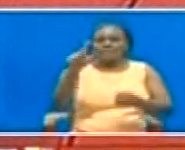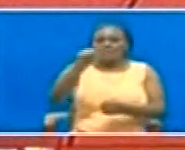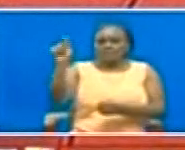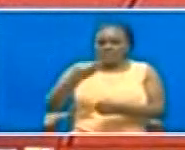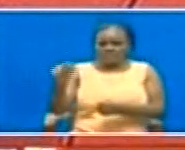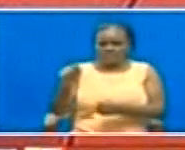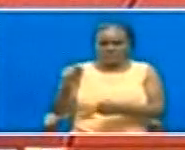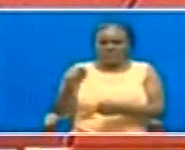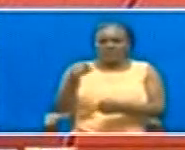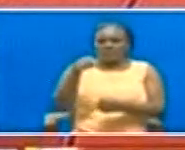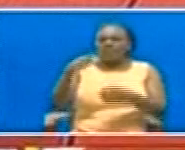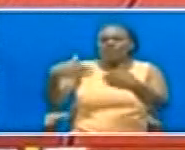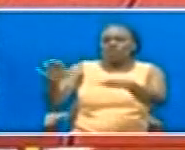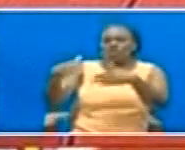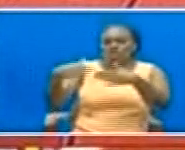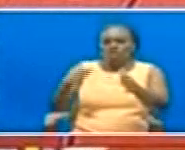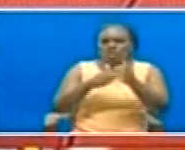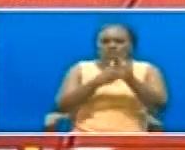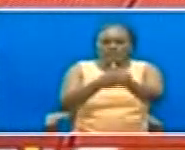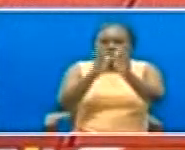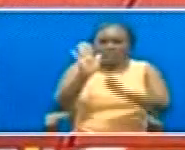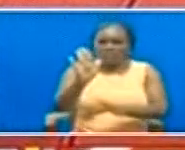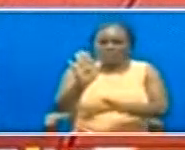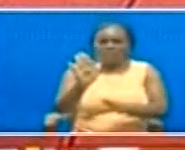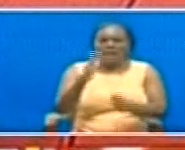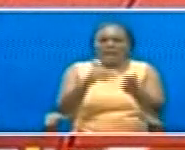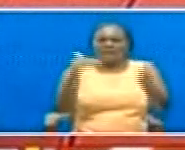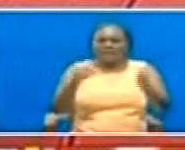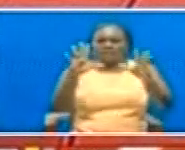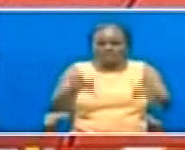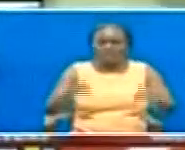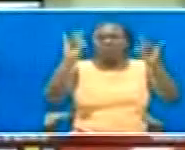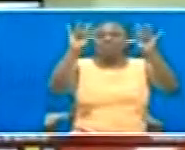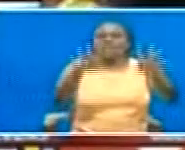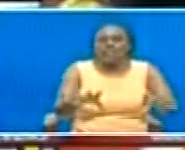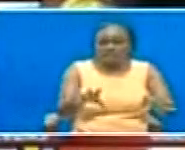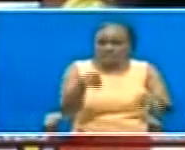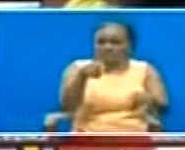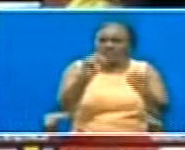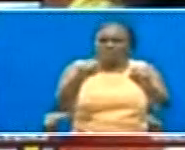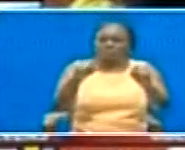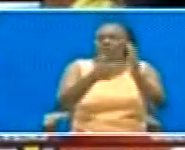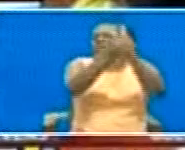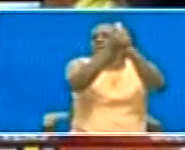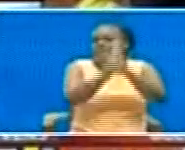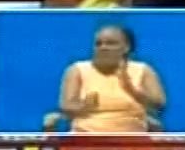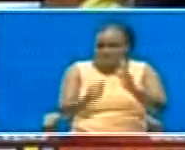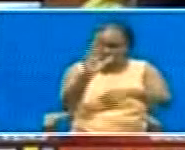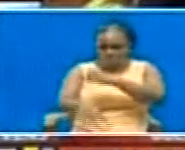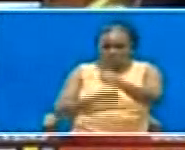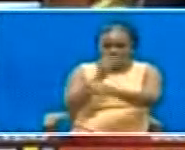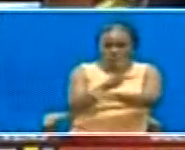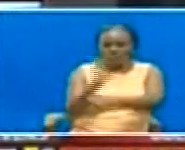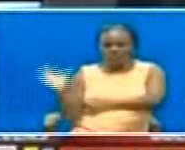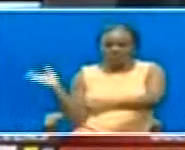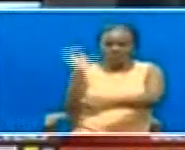Melbourne. New Zealand ilipoteza nahodha wao katika mpira wa tano dhidi ya timu hii ya Australia iliyoonekana kuimarika katika mchuano huo wa